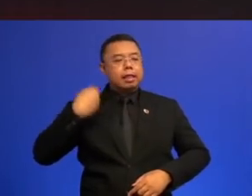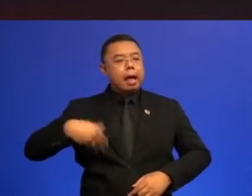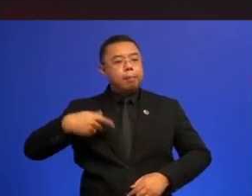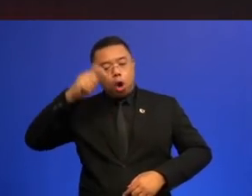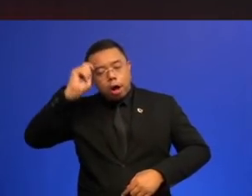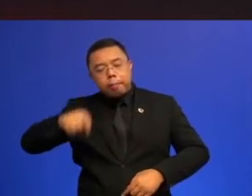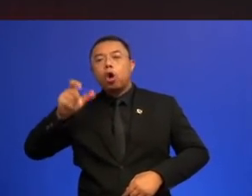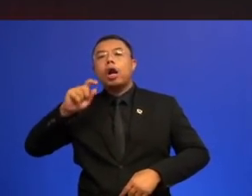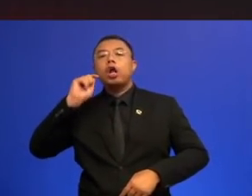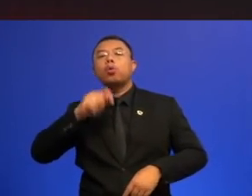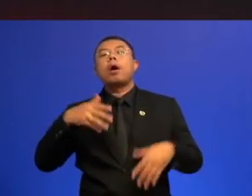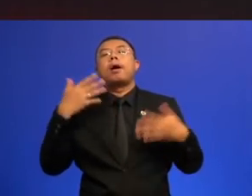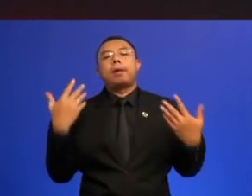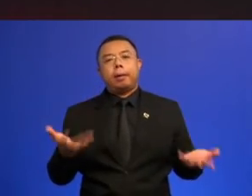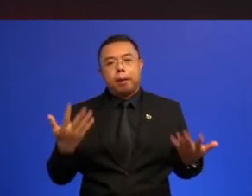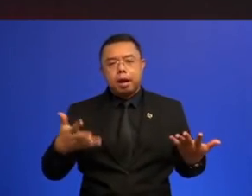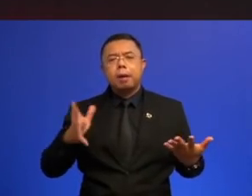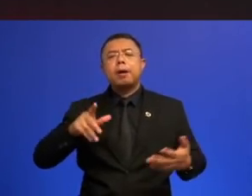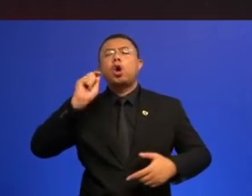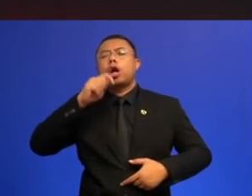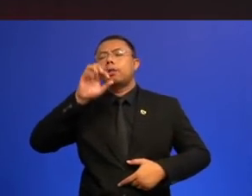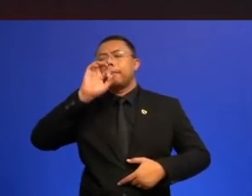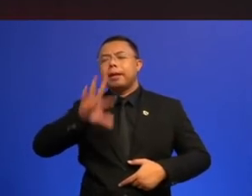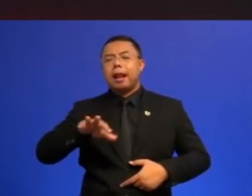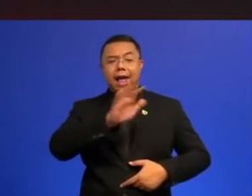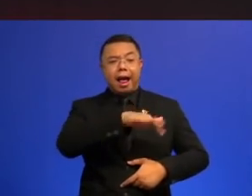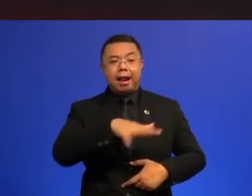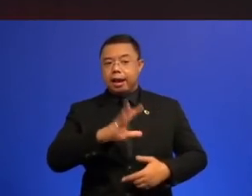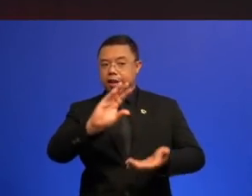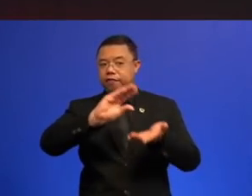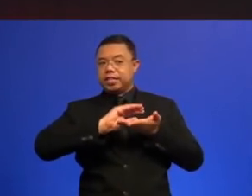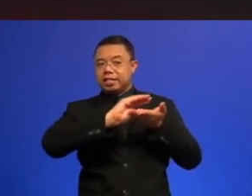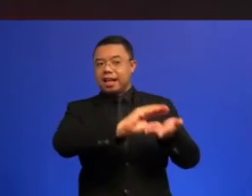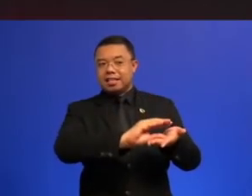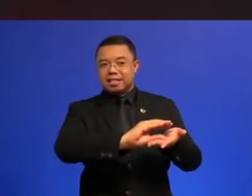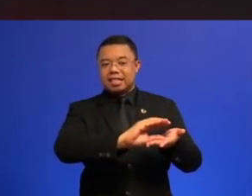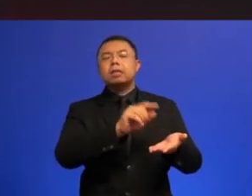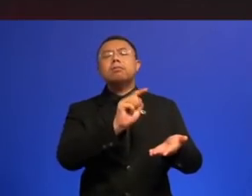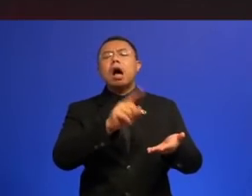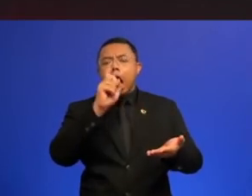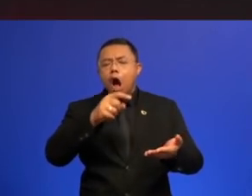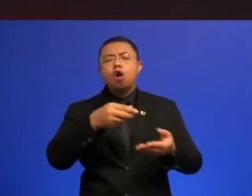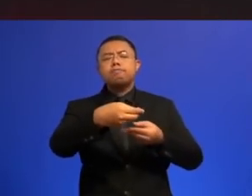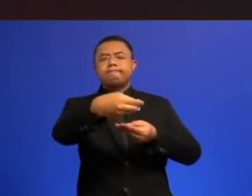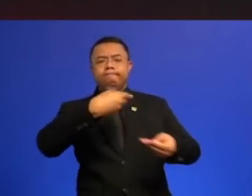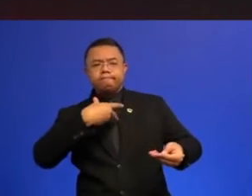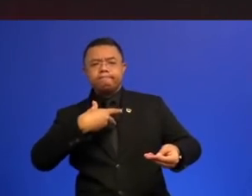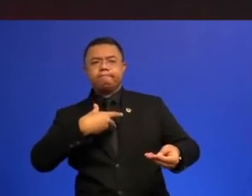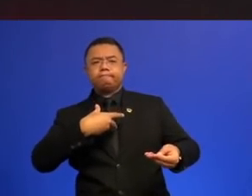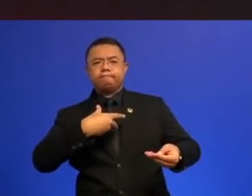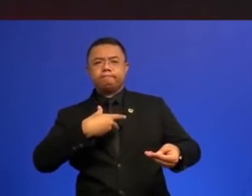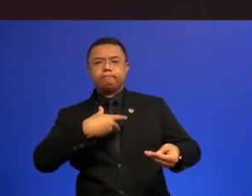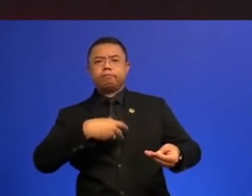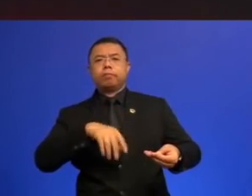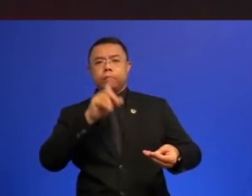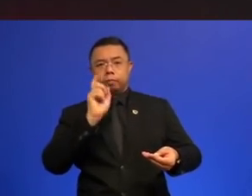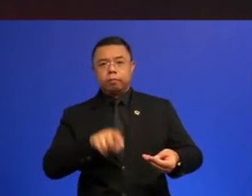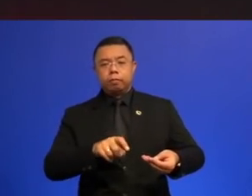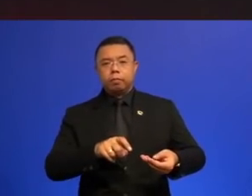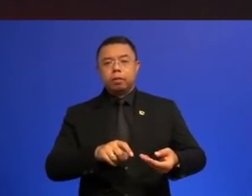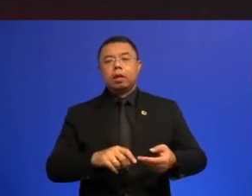orang tua. Banyak orang tua beranggapan bahwa anak adalah investasi, sehingga wajib hukumnya untuk anak membalas orang